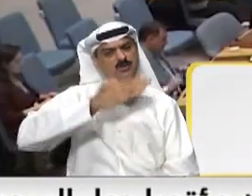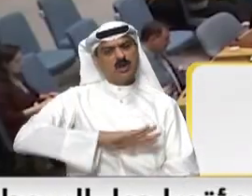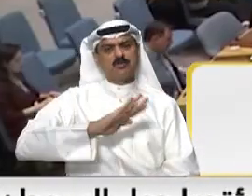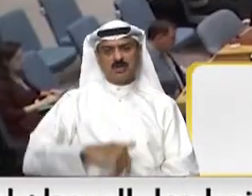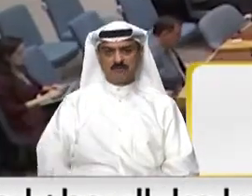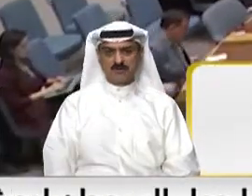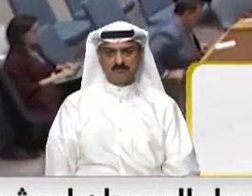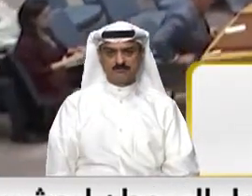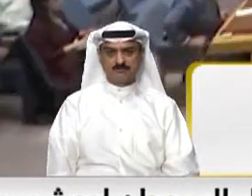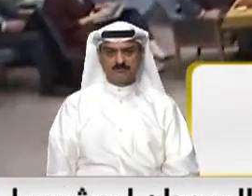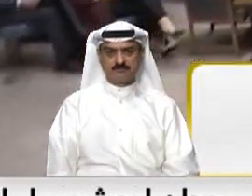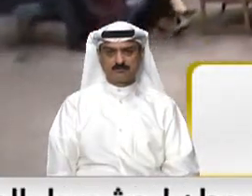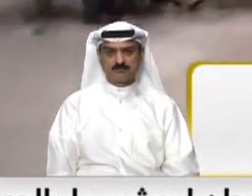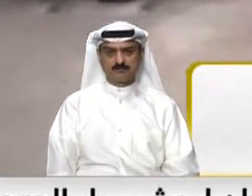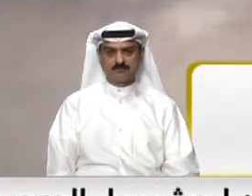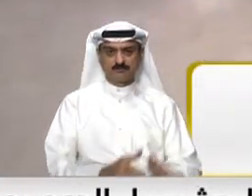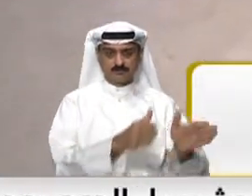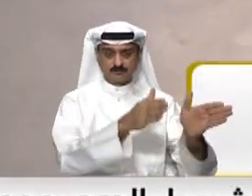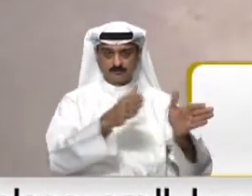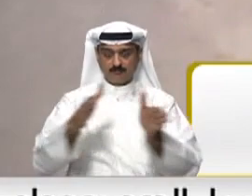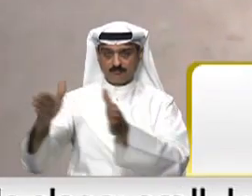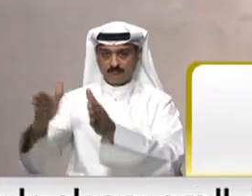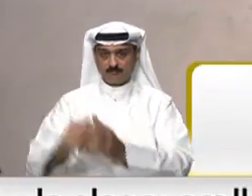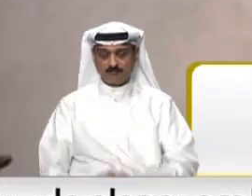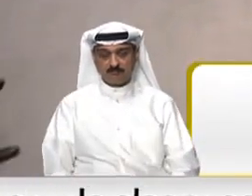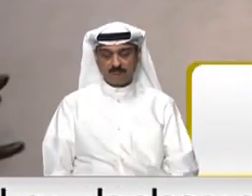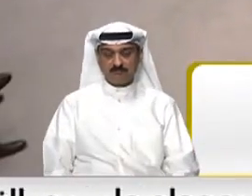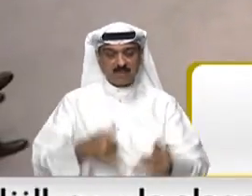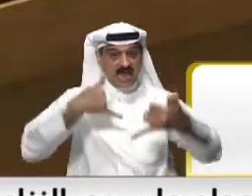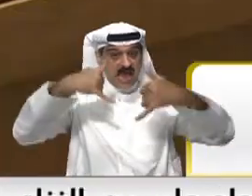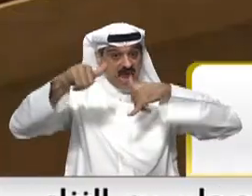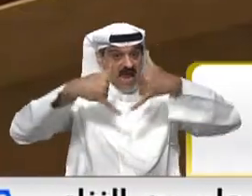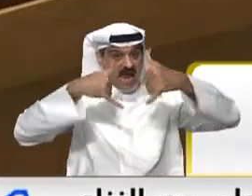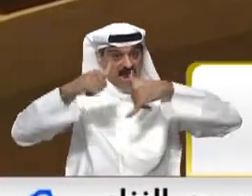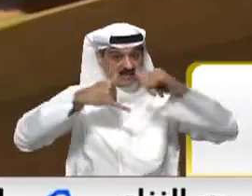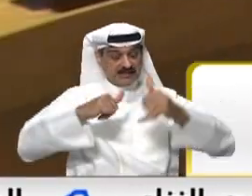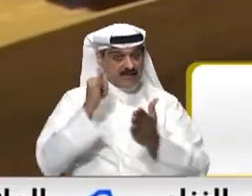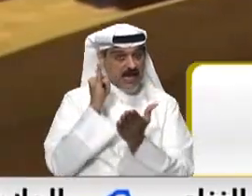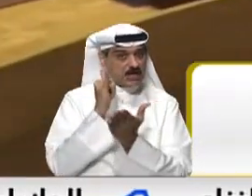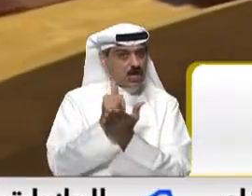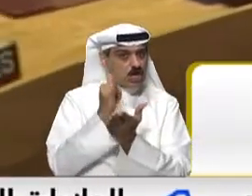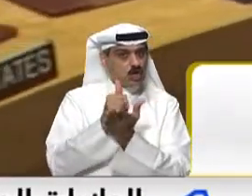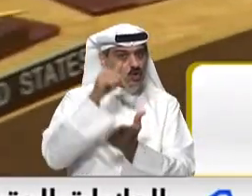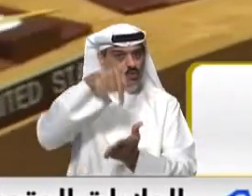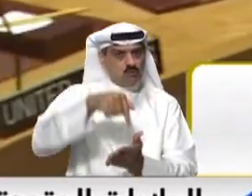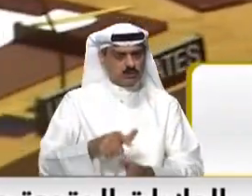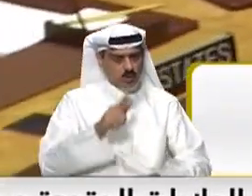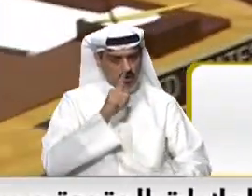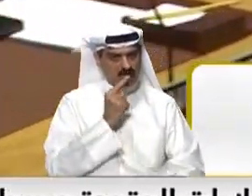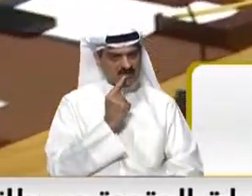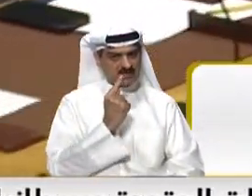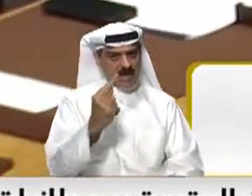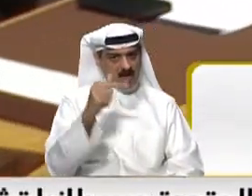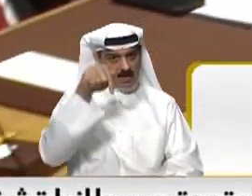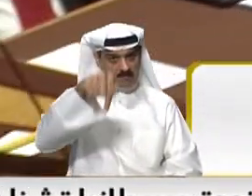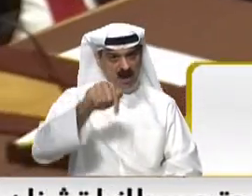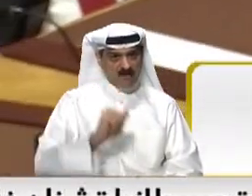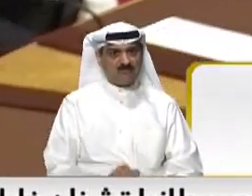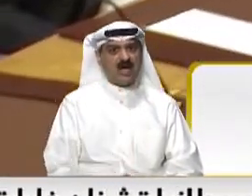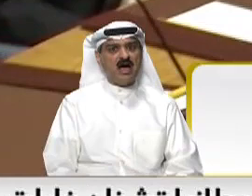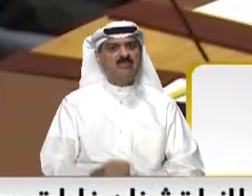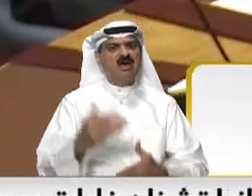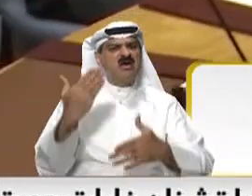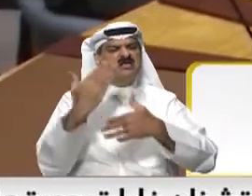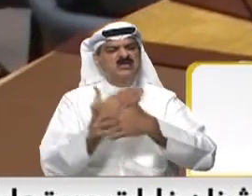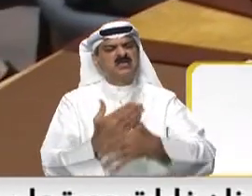النفس وطالب نائب المندوب الجزائري العضو العربي الوحيد لدى مجلس الامن بالنظر الى الاسباب